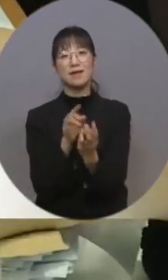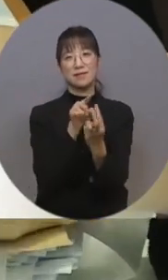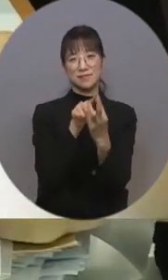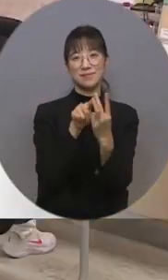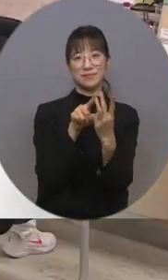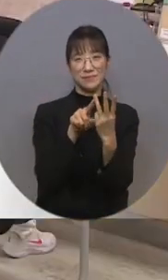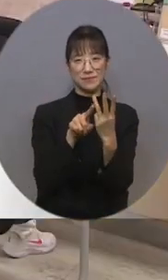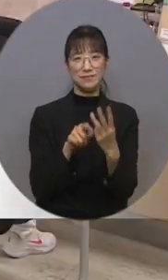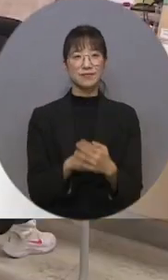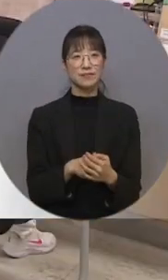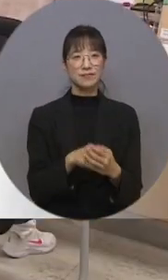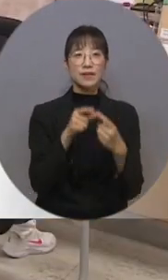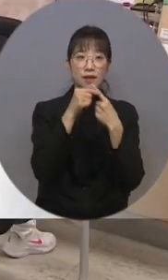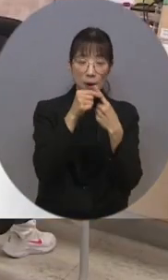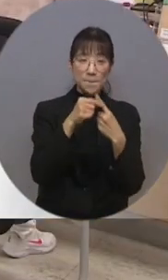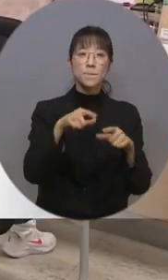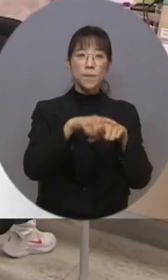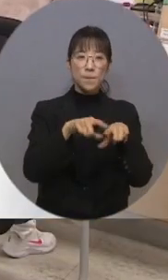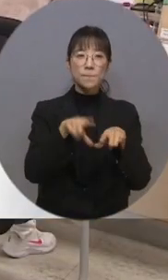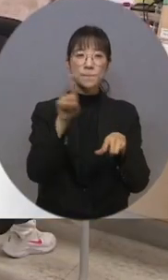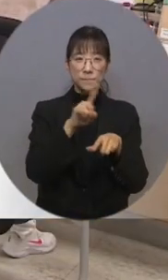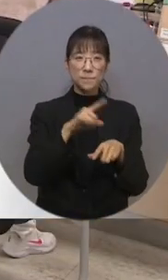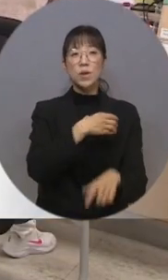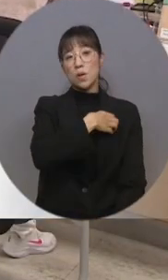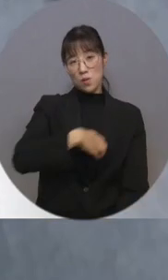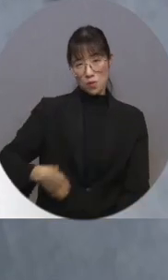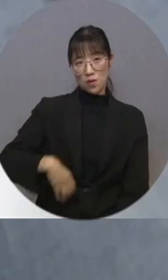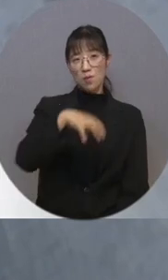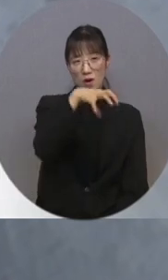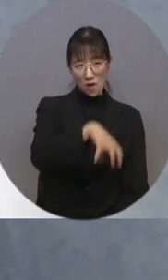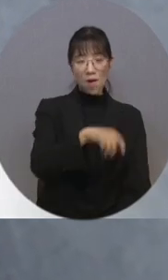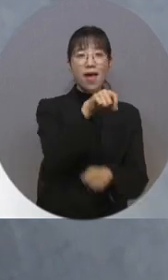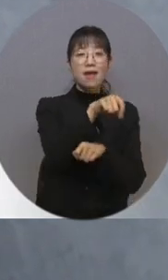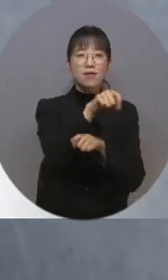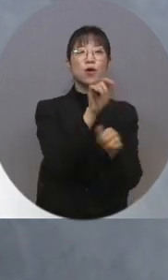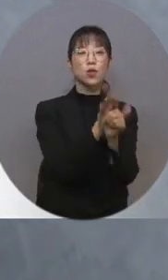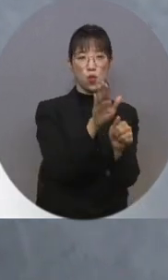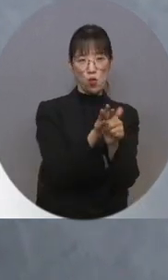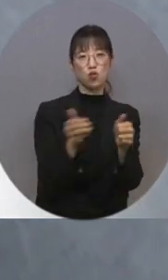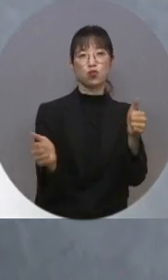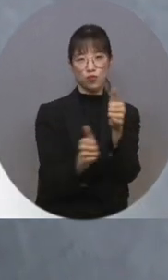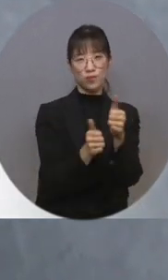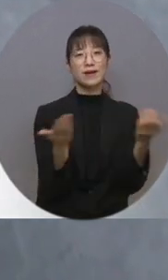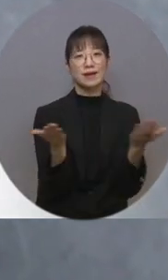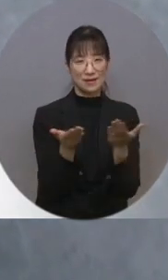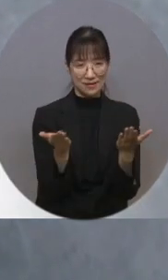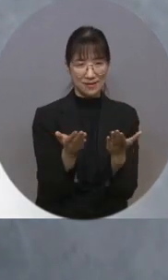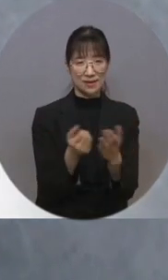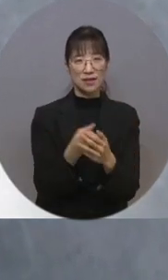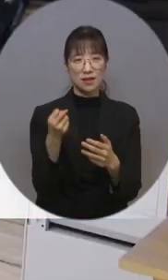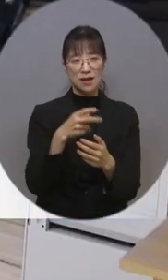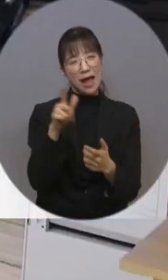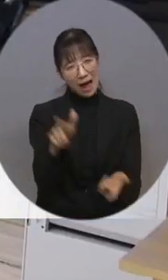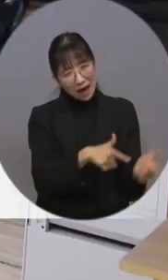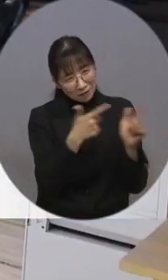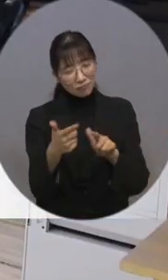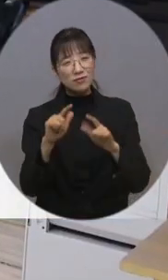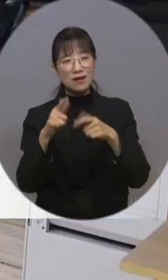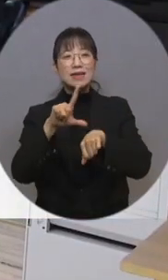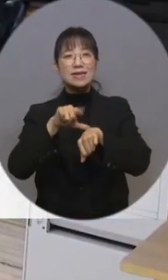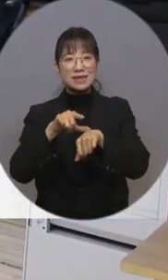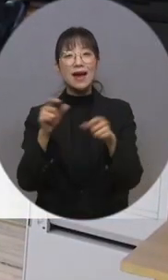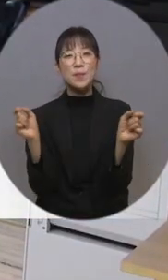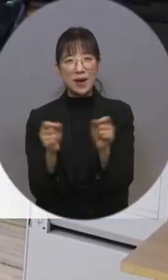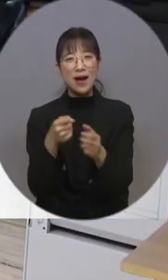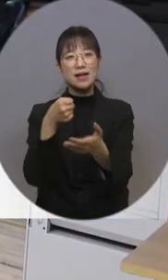구분됩니다. 일반형 일자리는 행정복지센터 행정도우미 등으로 근무하는 일자리며 전일제 또는